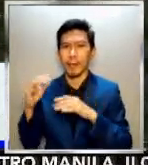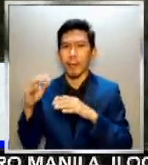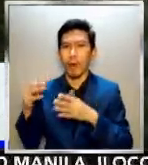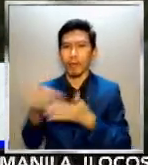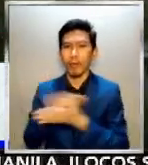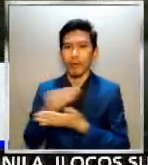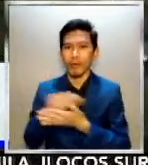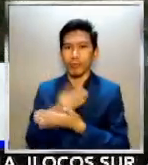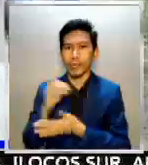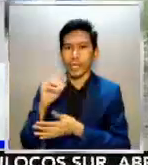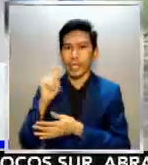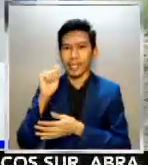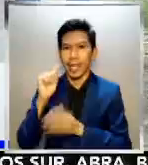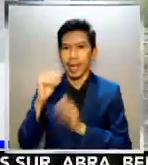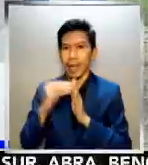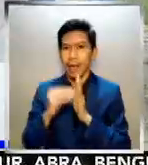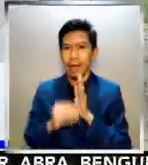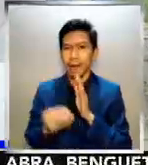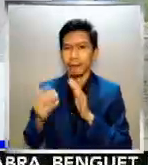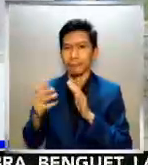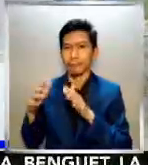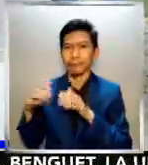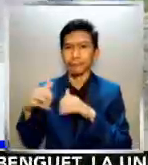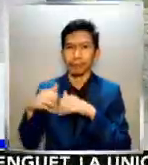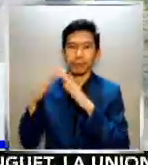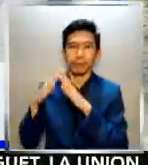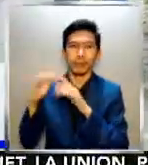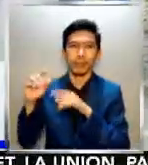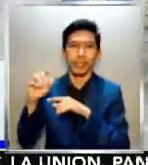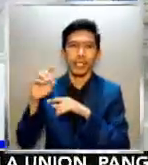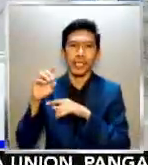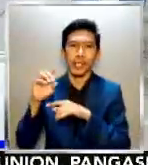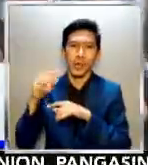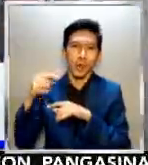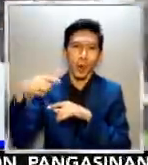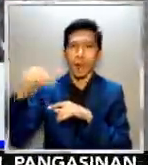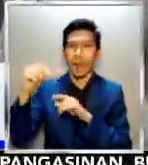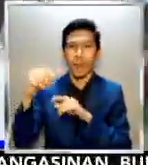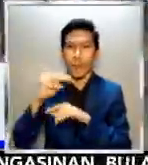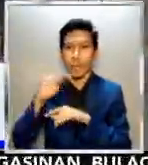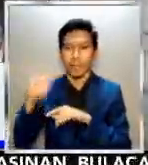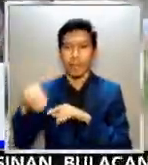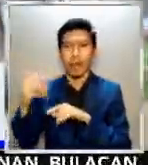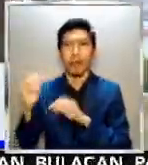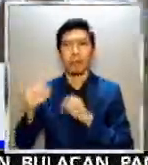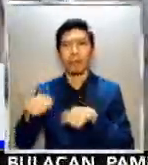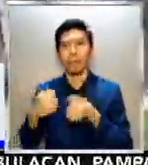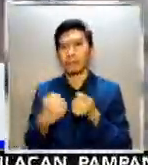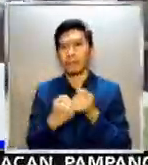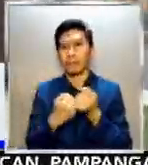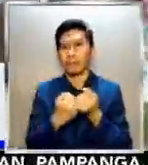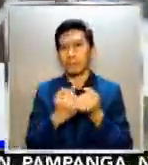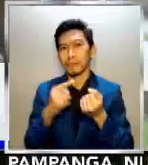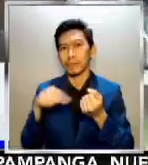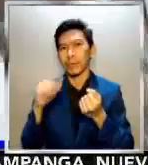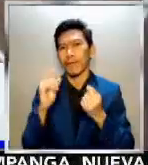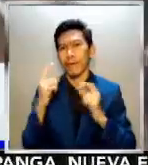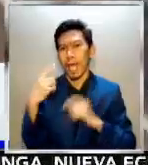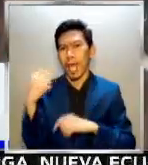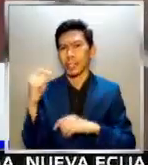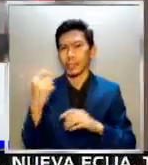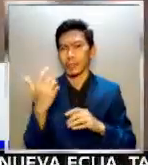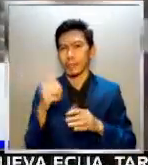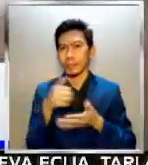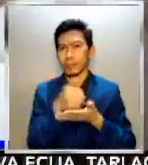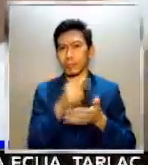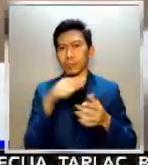Go Manila. Pwede raw makatulong para mapadali ang pagtugon ng mga residenteng nakatira sa isa sa pinakamataong